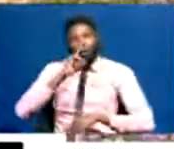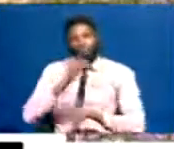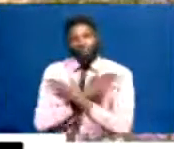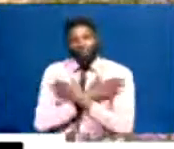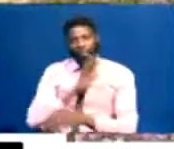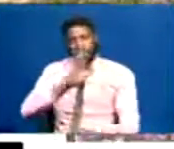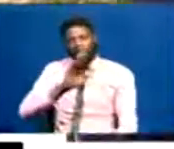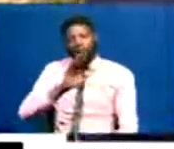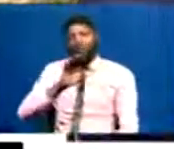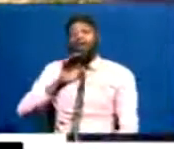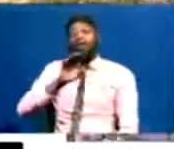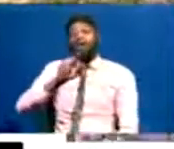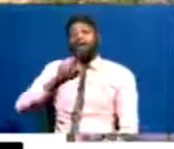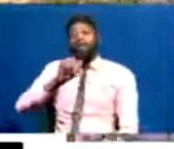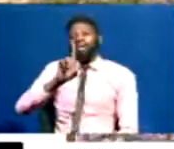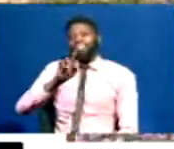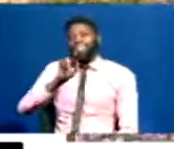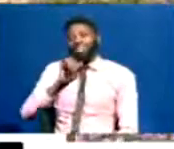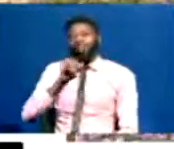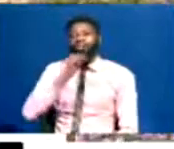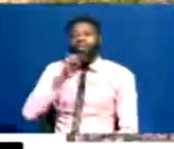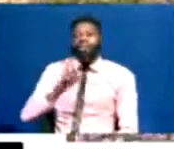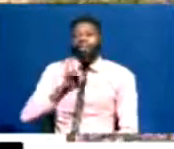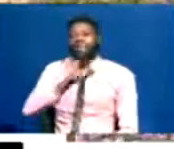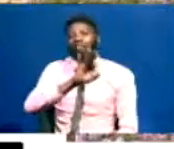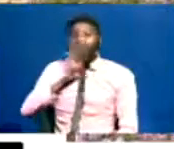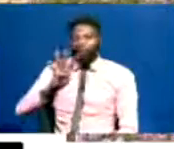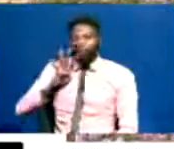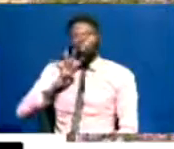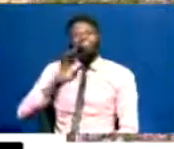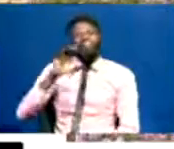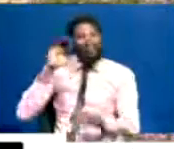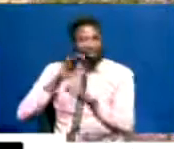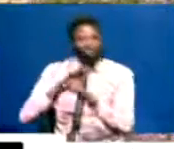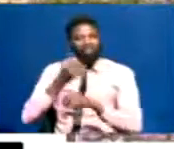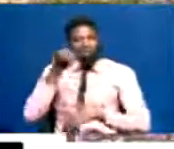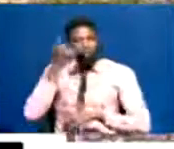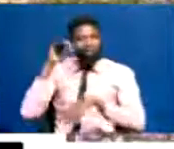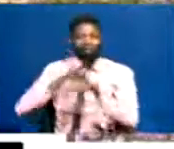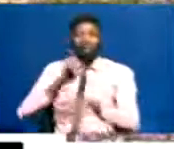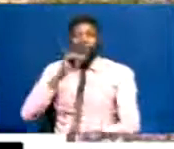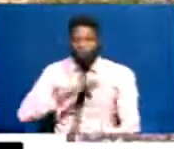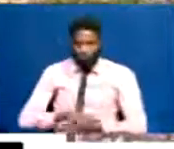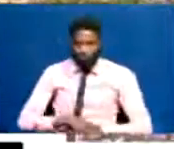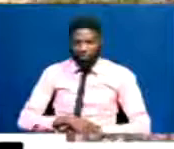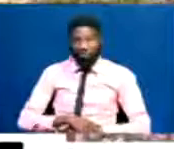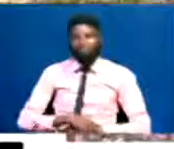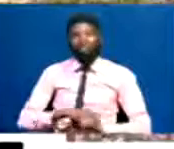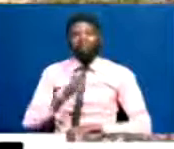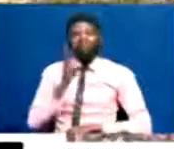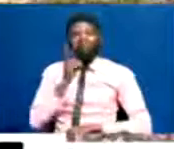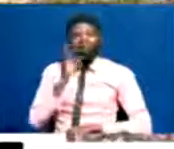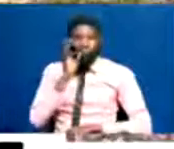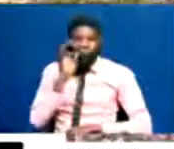ambapo mihadarati zaidi ilipatikana. Bangi ya thamani ya shilingi 100,000 na ratili mbili za kidijitali pia zilinaswa. Kukamatwa